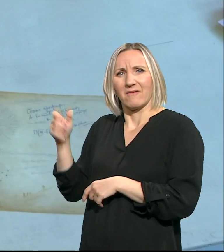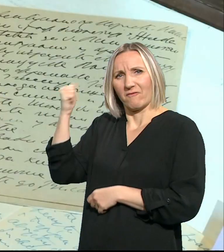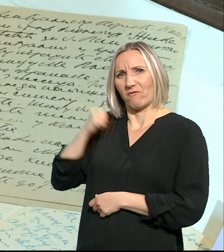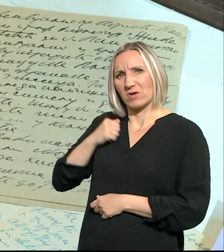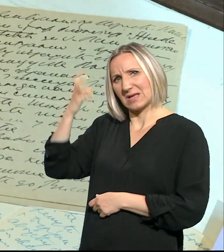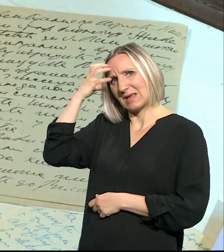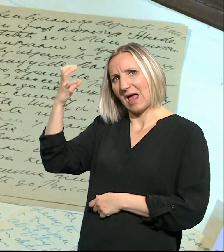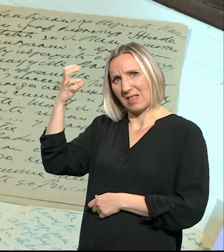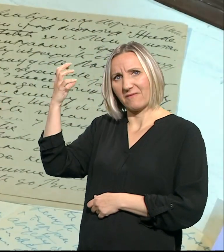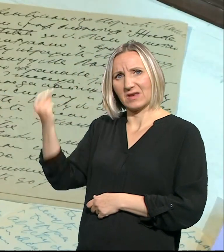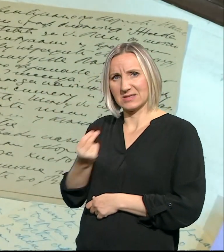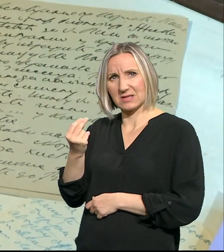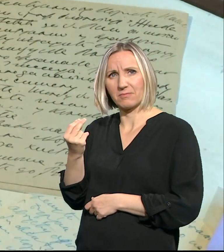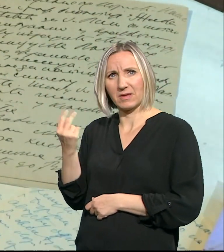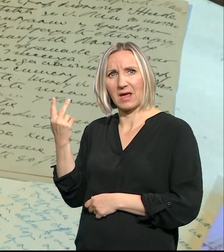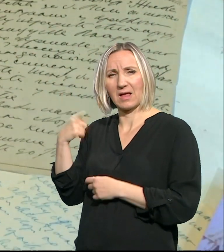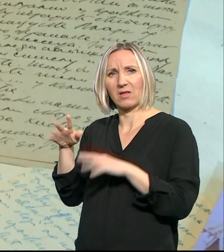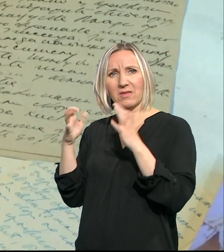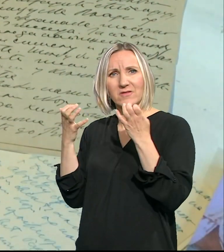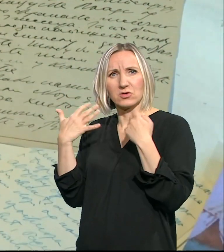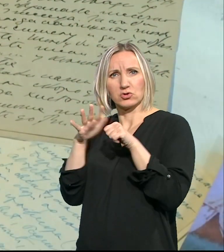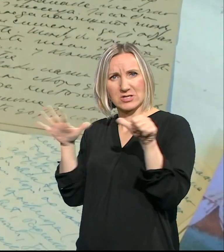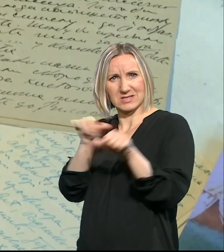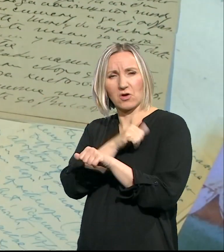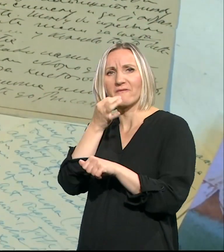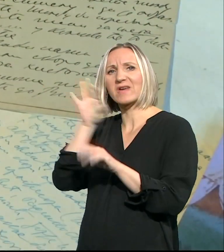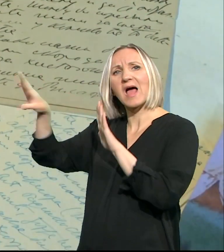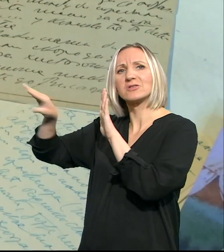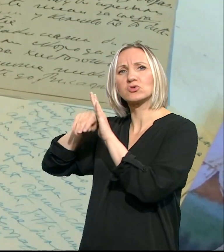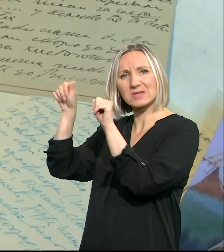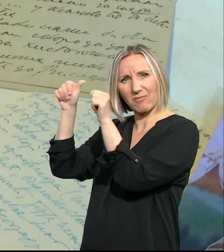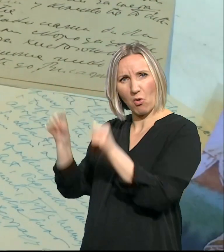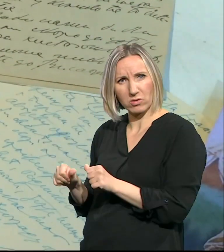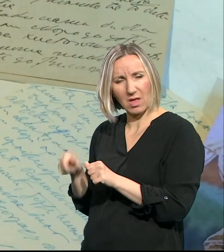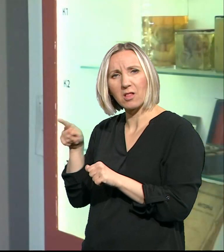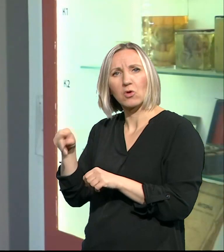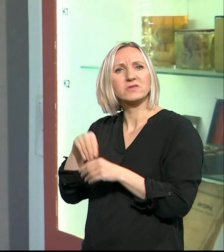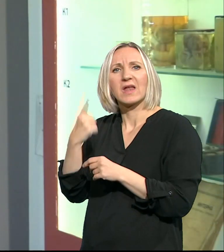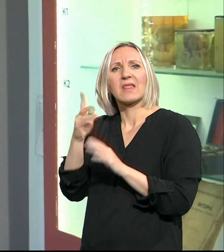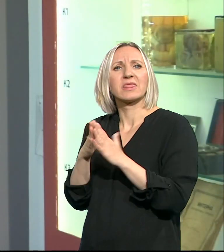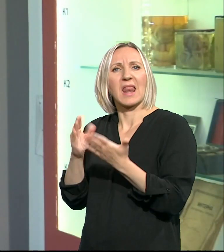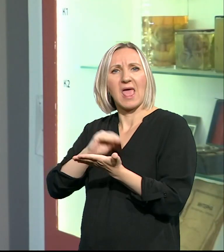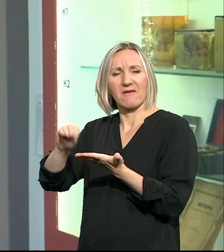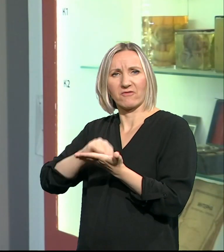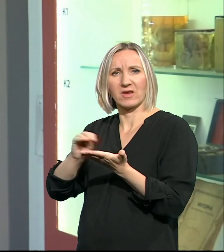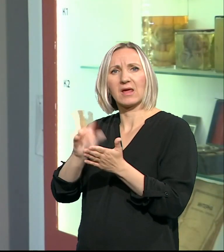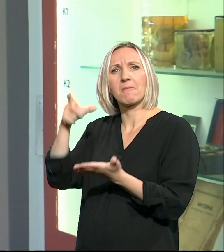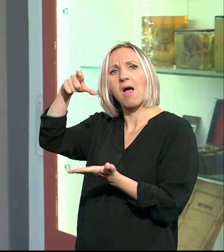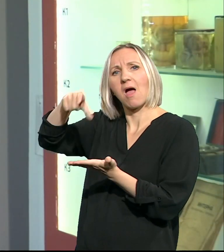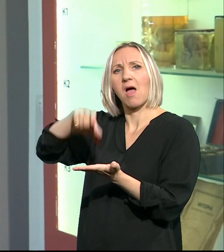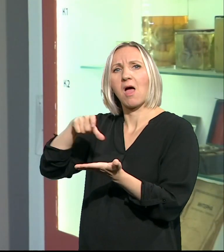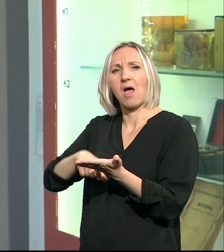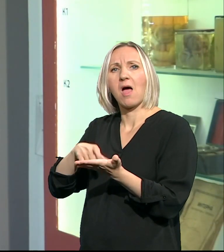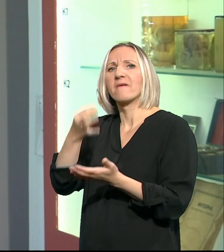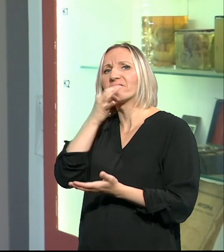Srbije reorganizovan 1916. godine po francuskom modelu, dakle to je jedan dnevnik koji ima štampane delove na